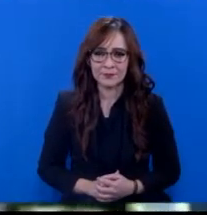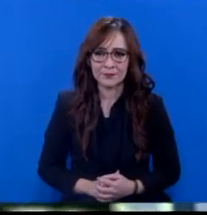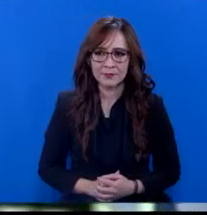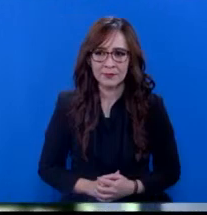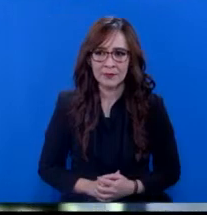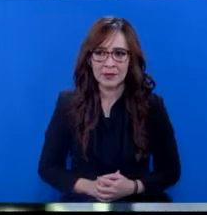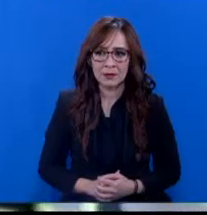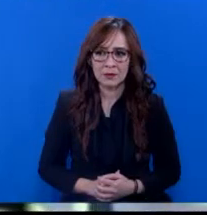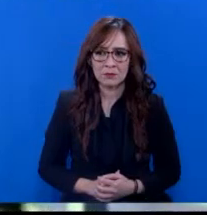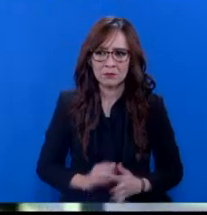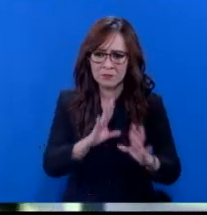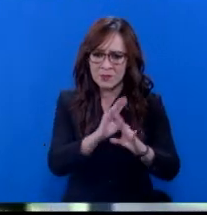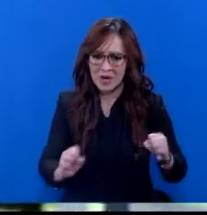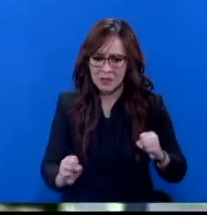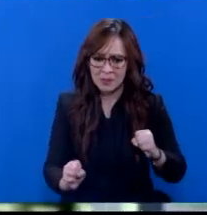Pemadaman hanya